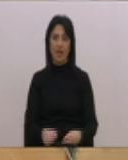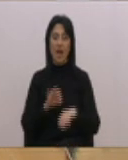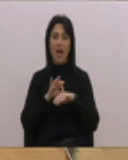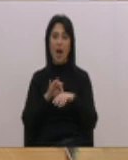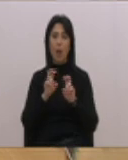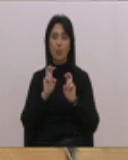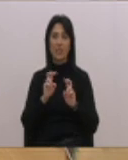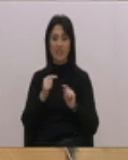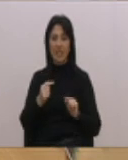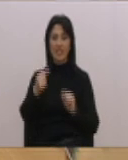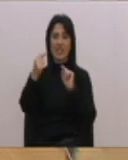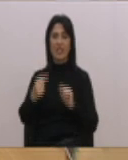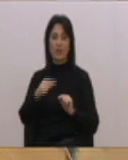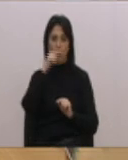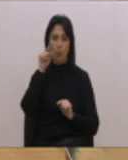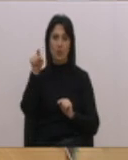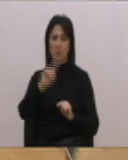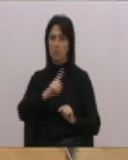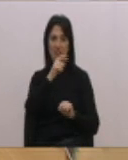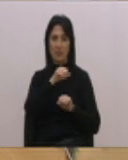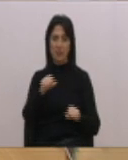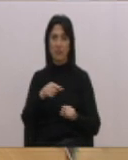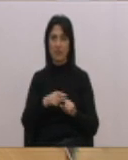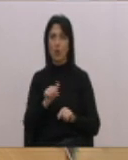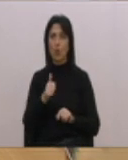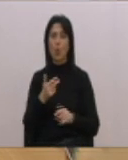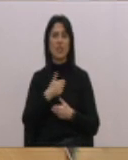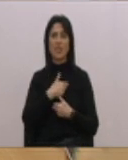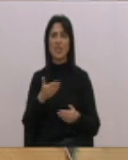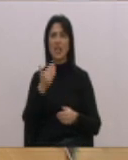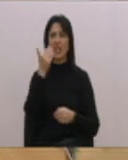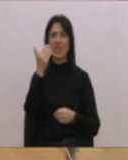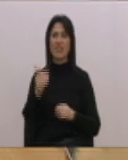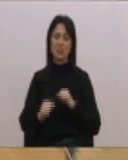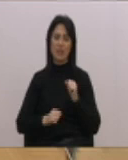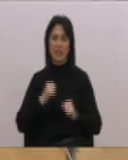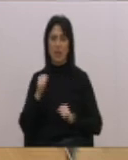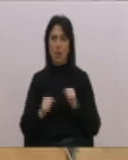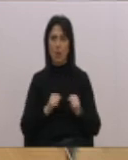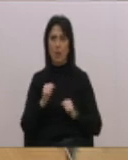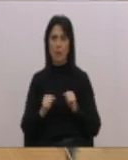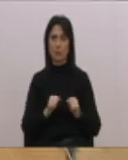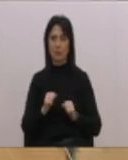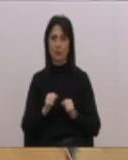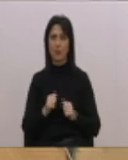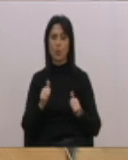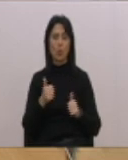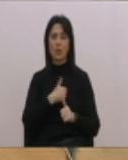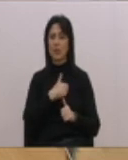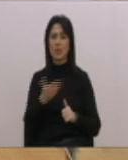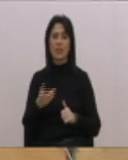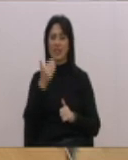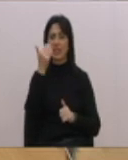გაუწია წინააღმდეგობა რუსეთს. და როგორიც არ უნდა იყოს თქვენი მცდელობა და როგორიც არ უნდა